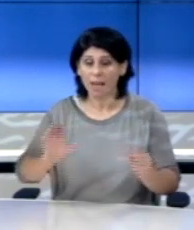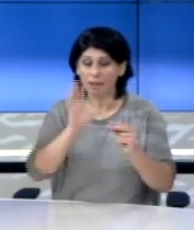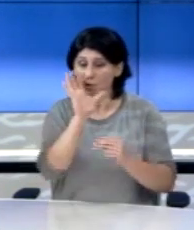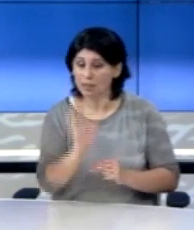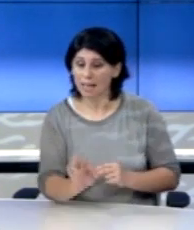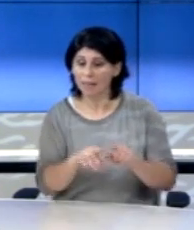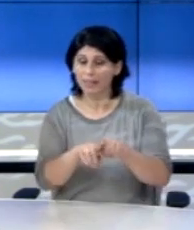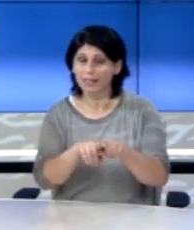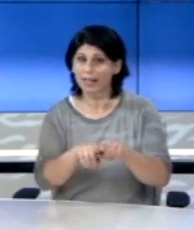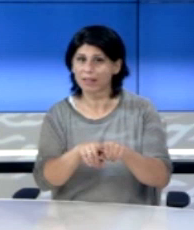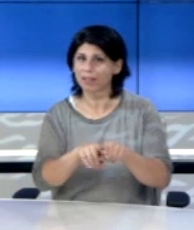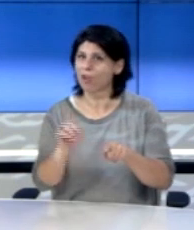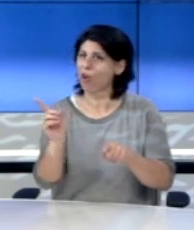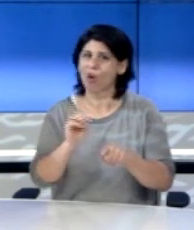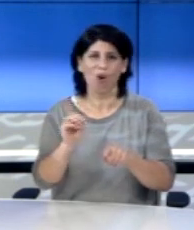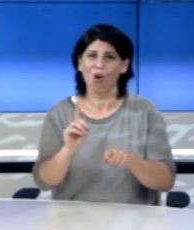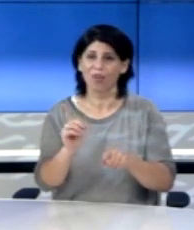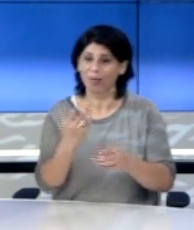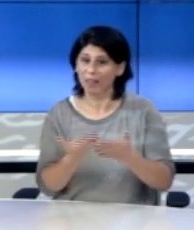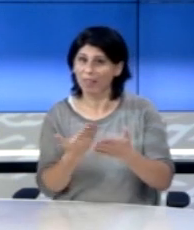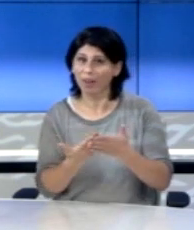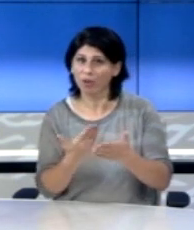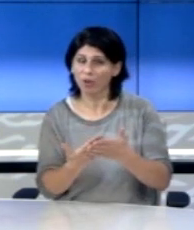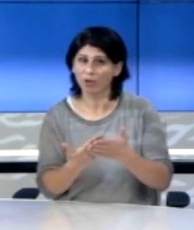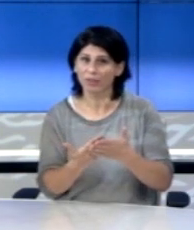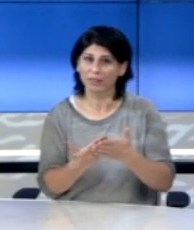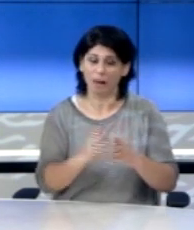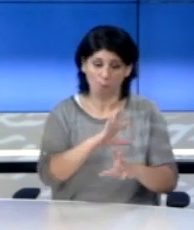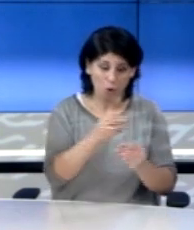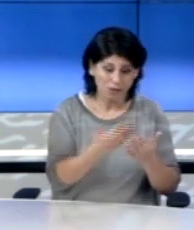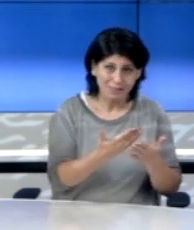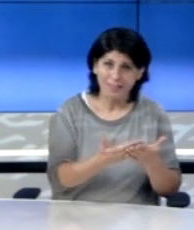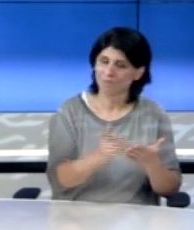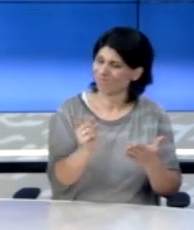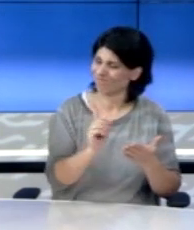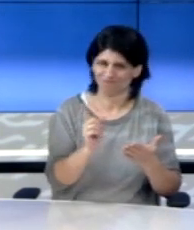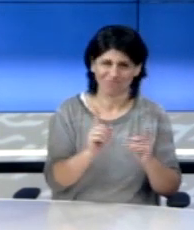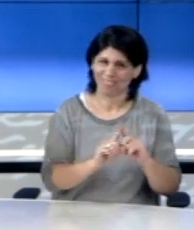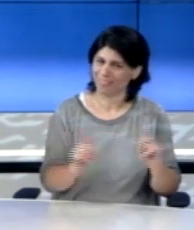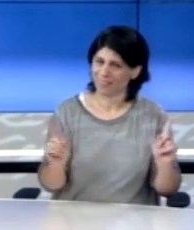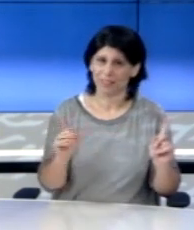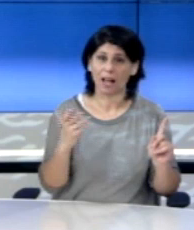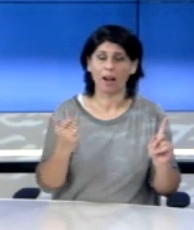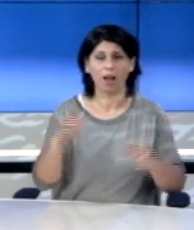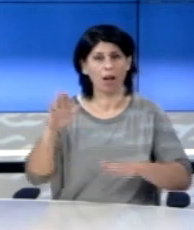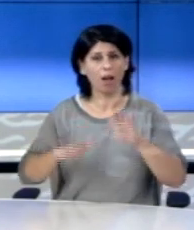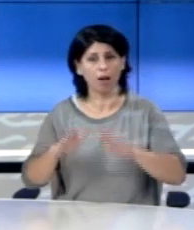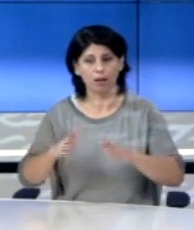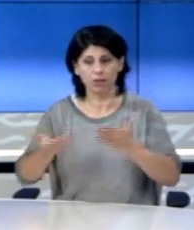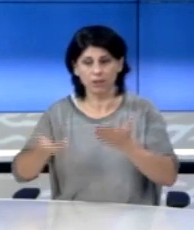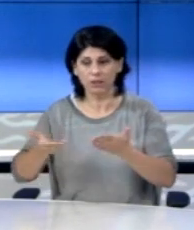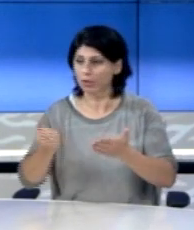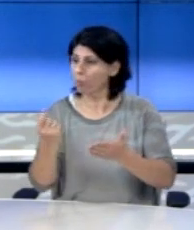να εξαρτάται όχι από τα γεγονότα και από τα στοιχεία, αλλά από τον εκάστοτε κοινοβουλευτικό